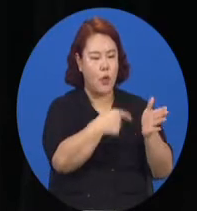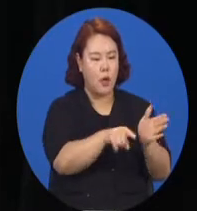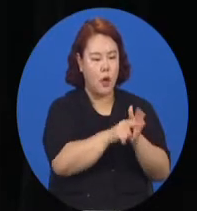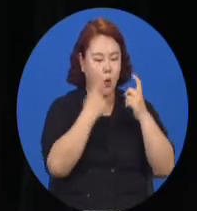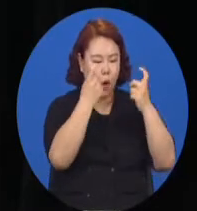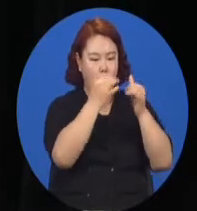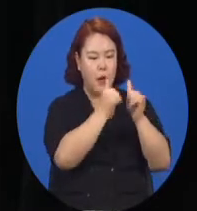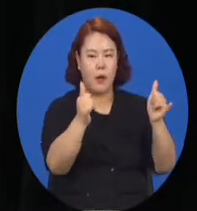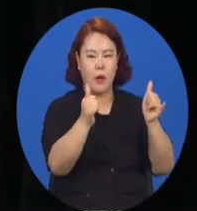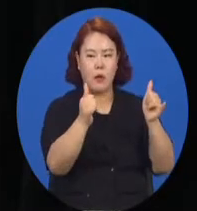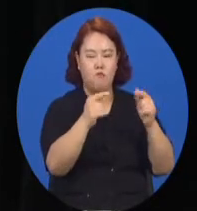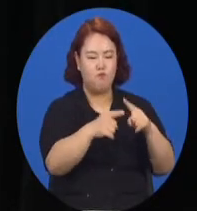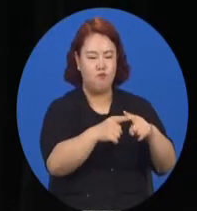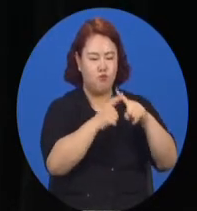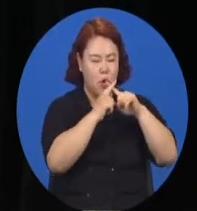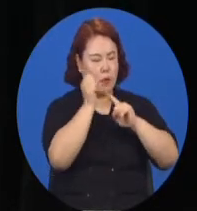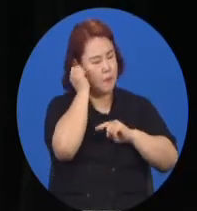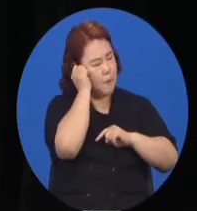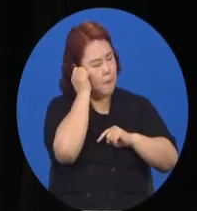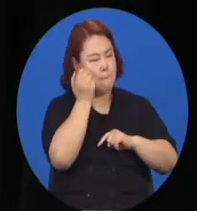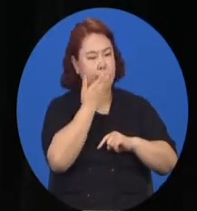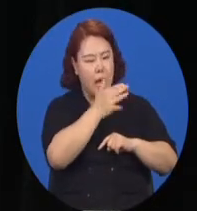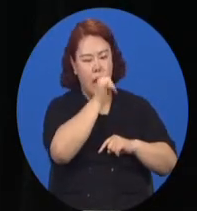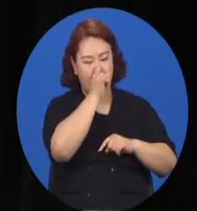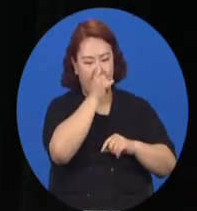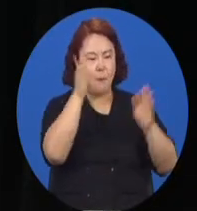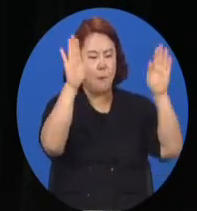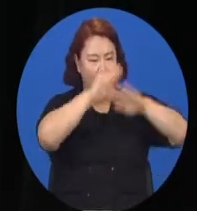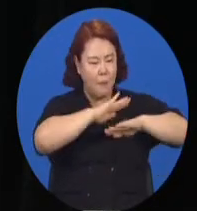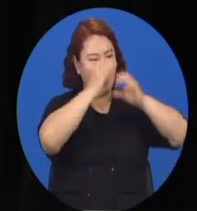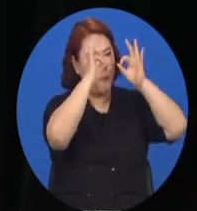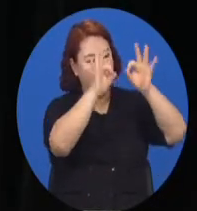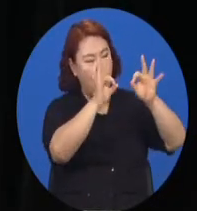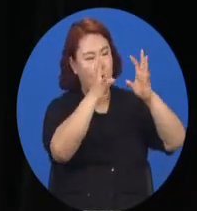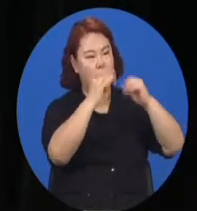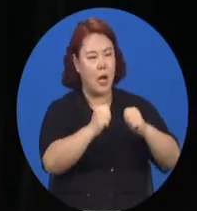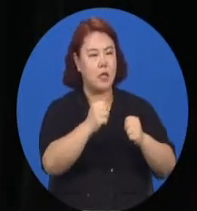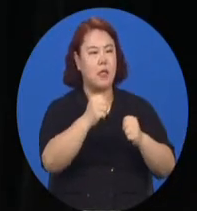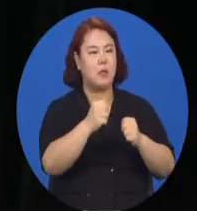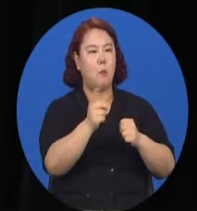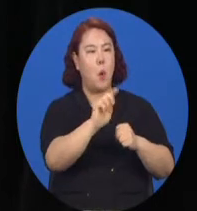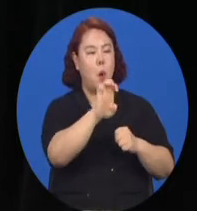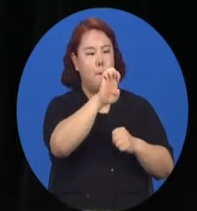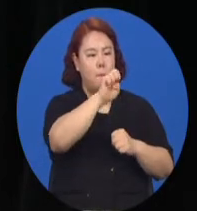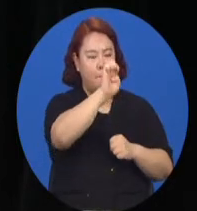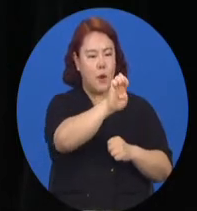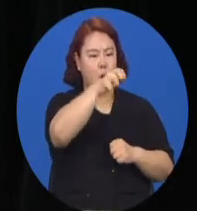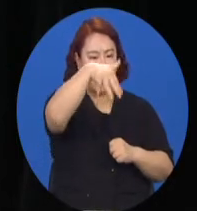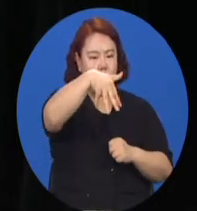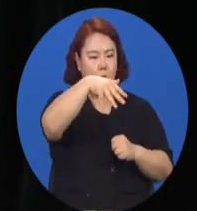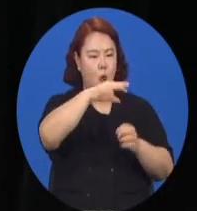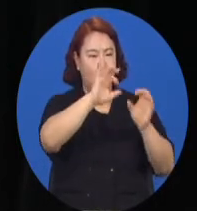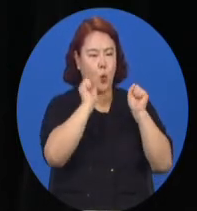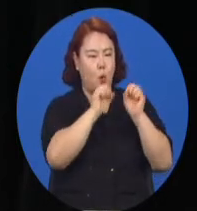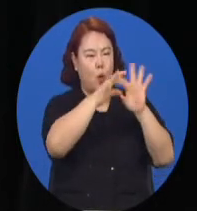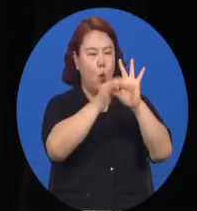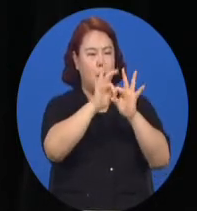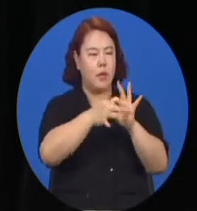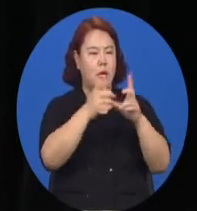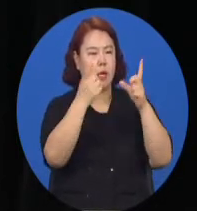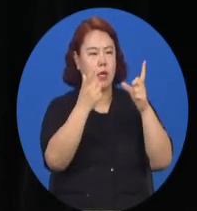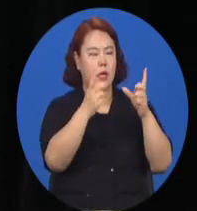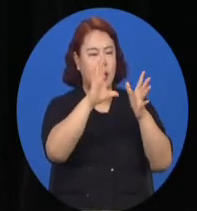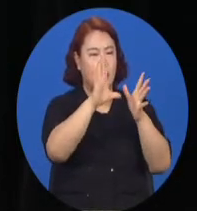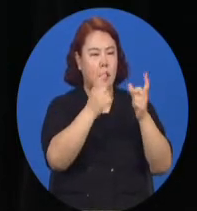관광객들이 무조건 자고 갈 수 있도록 야간 볼거리, 즉 평창 동계올림픽 개막식과 같은 라이트아트